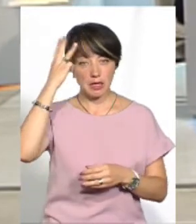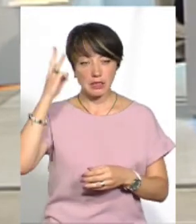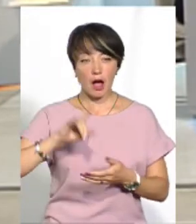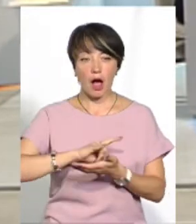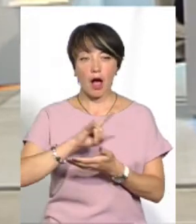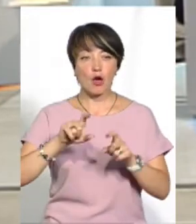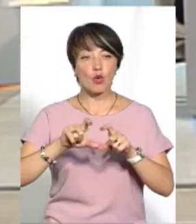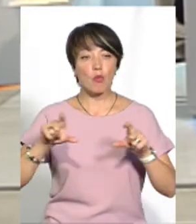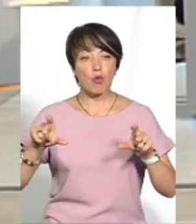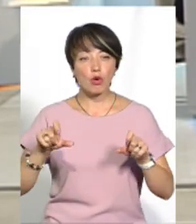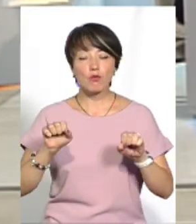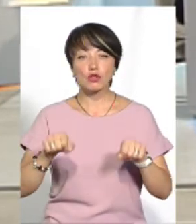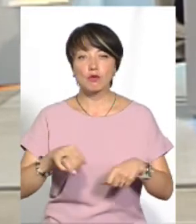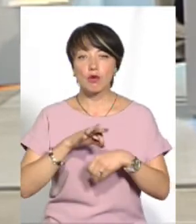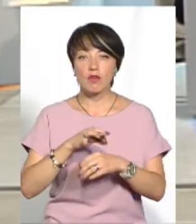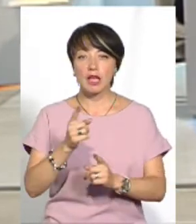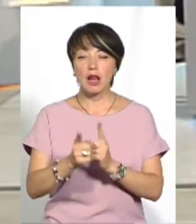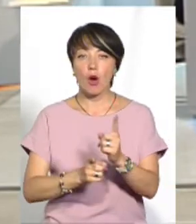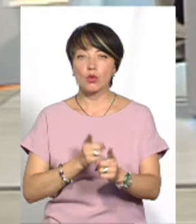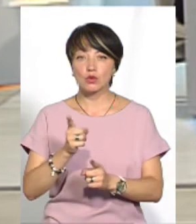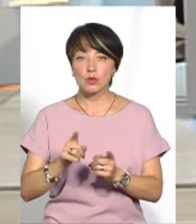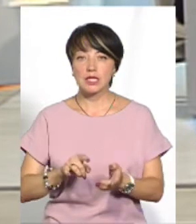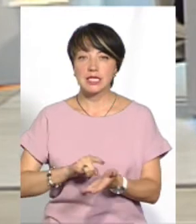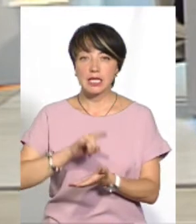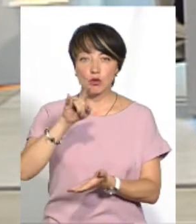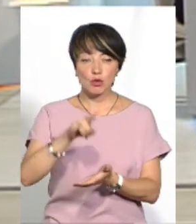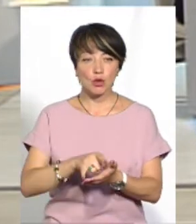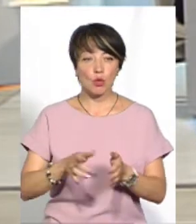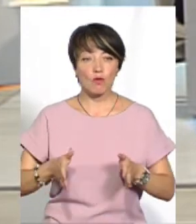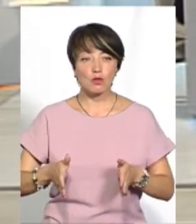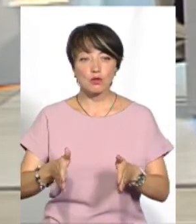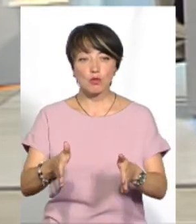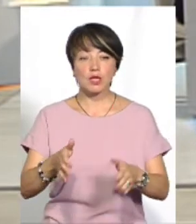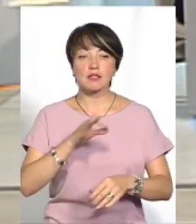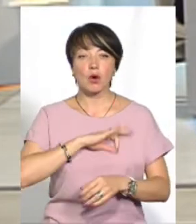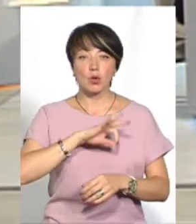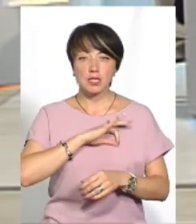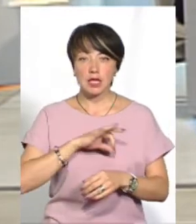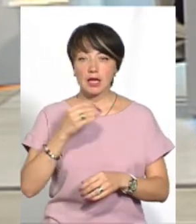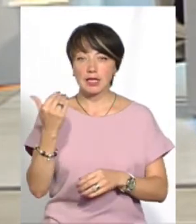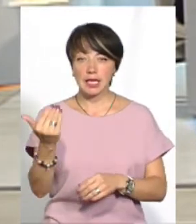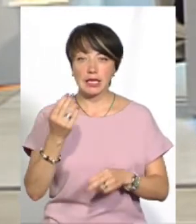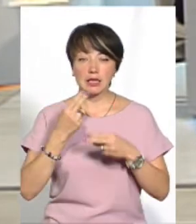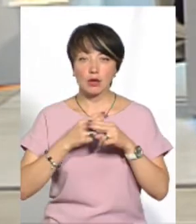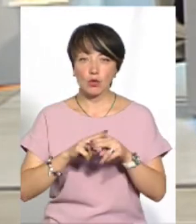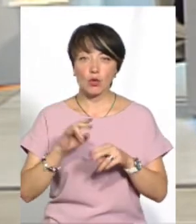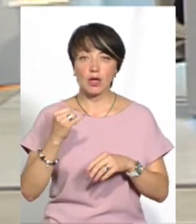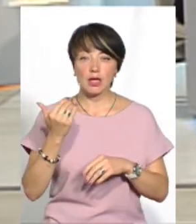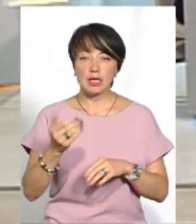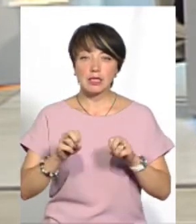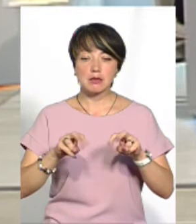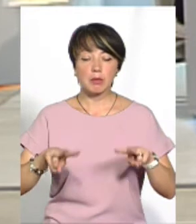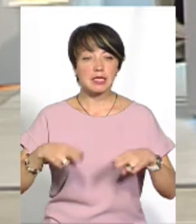аеропорту можливості проведення реконструкції злітно-посадкової смуги з використанням їхніх технологій і